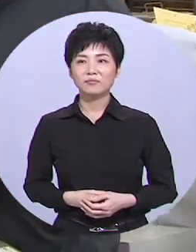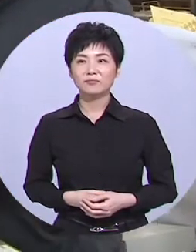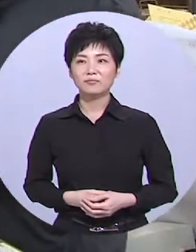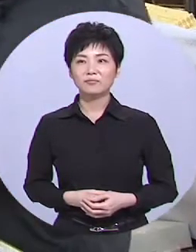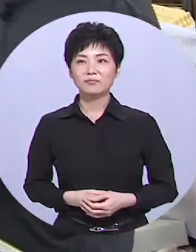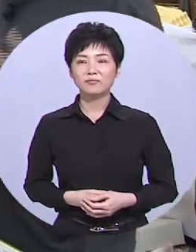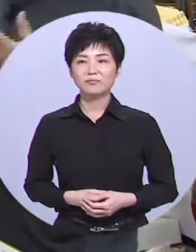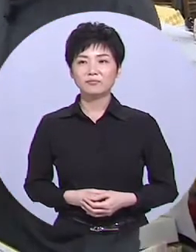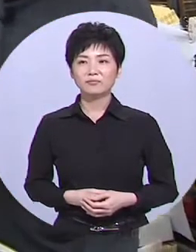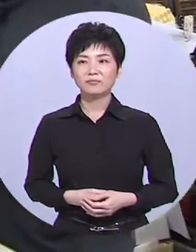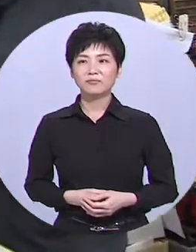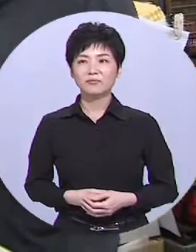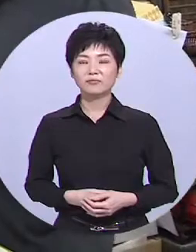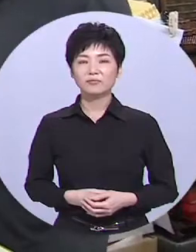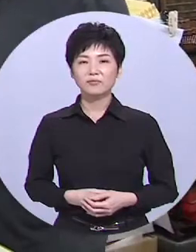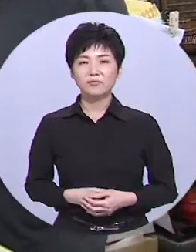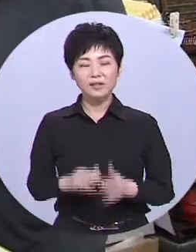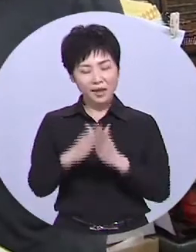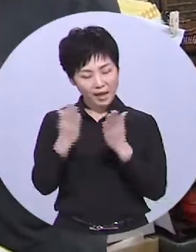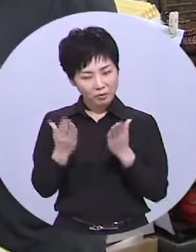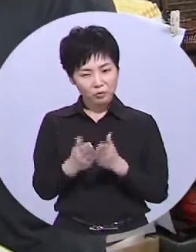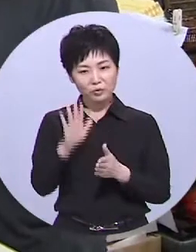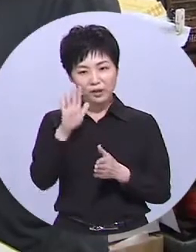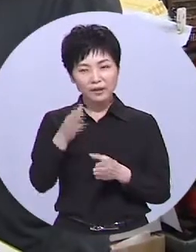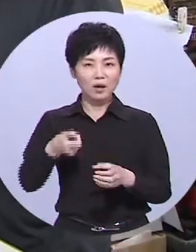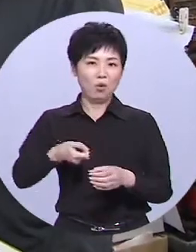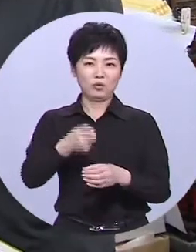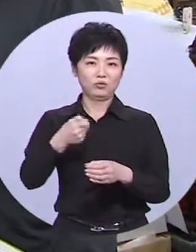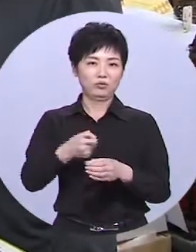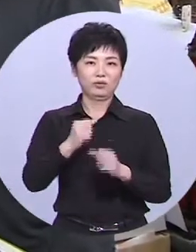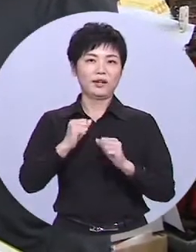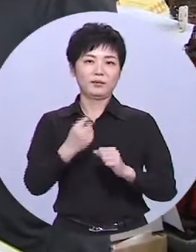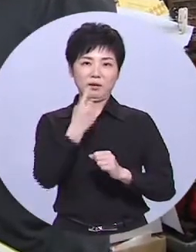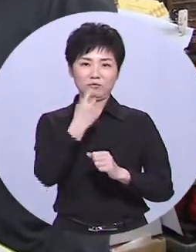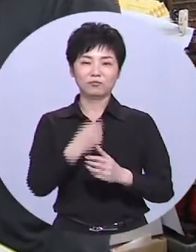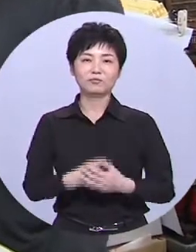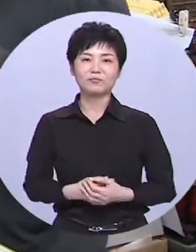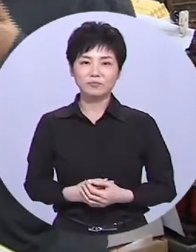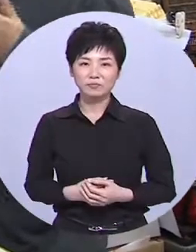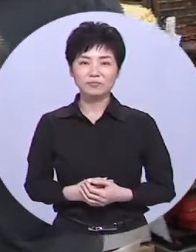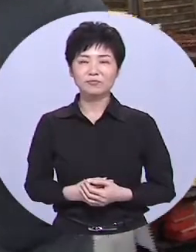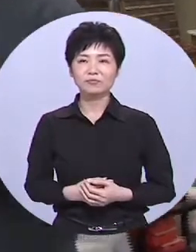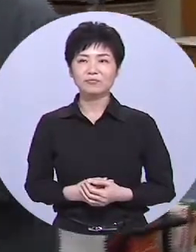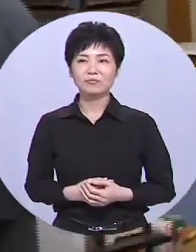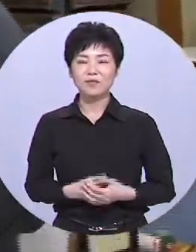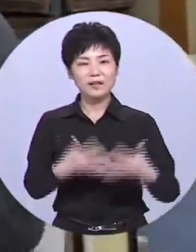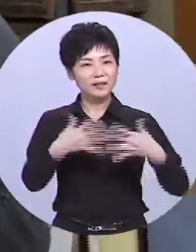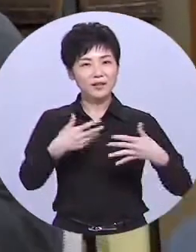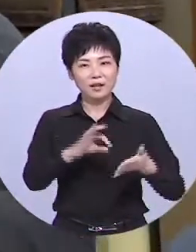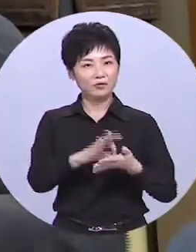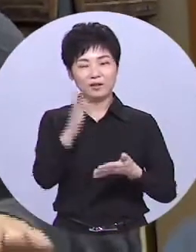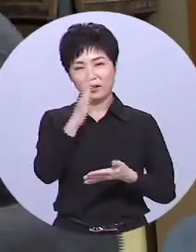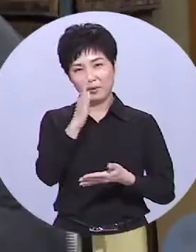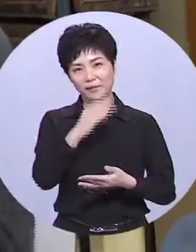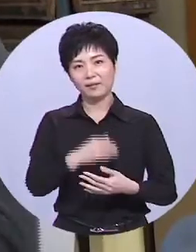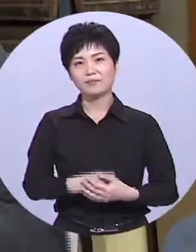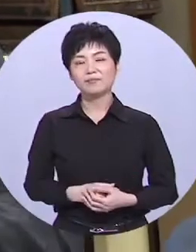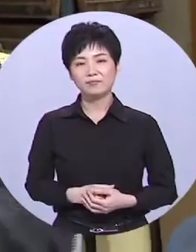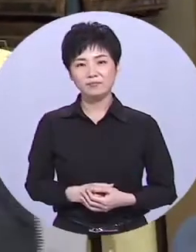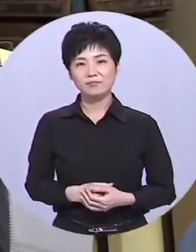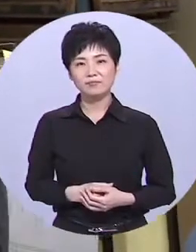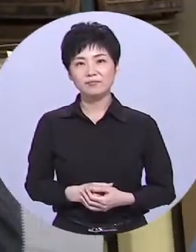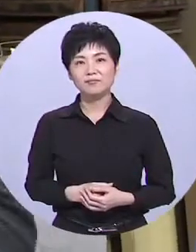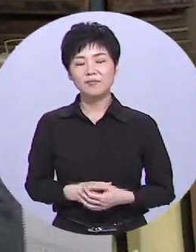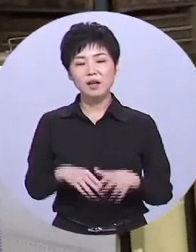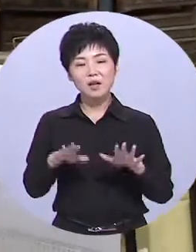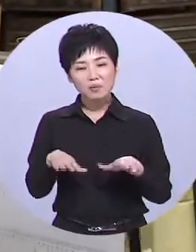当店は全て手仕事で、はい、お送りします、はい、で今実際ハンコ屋さん